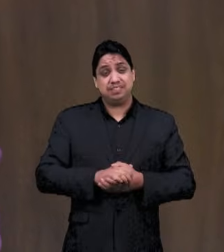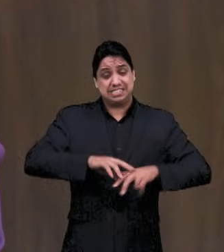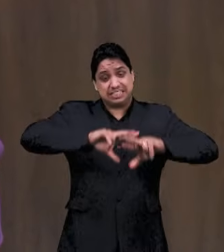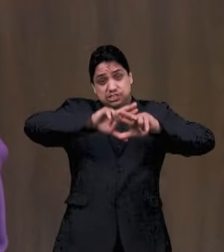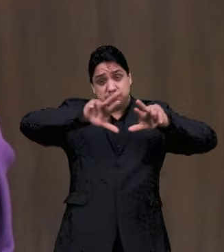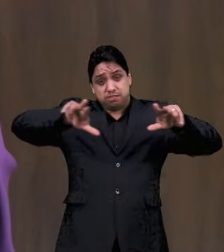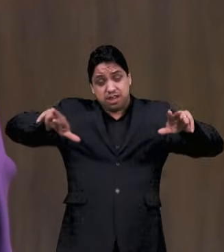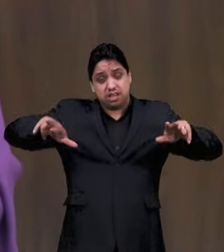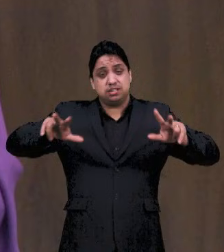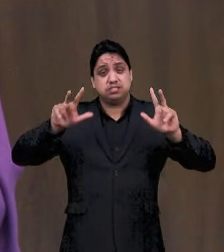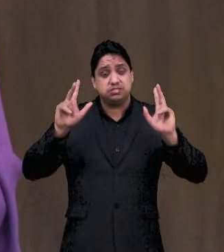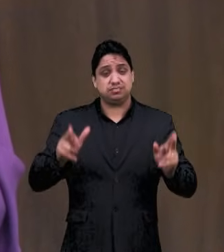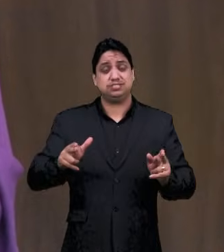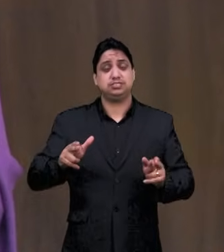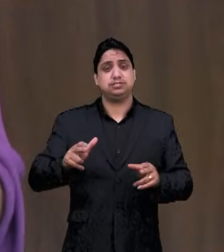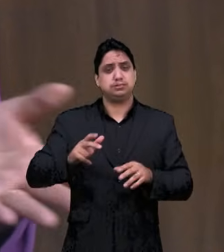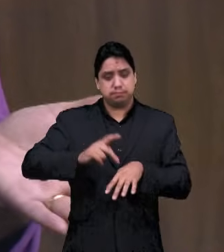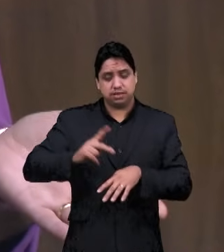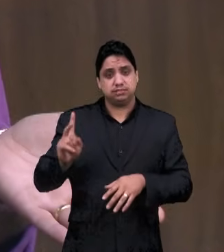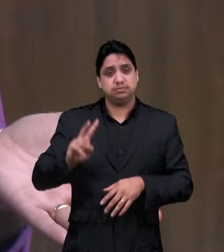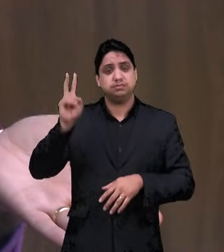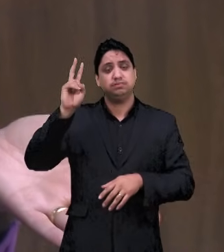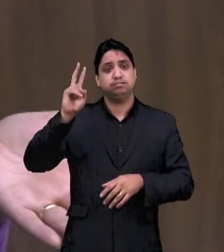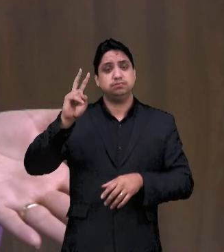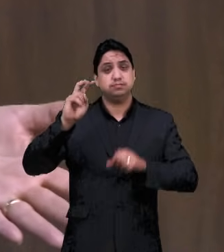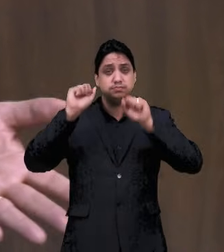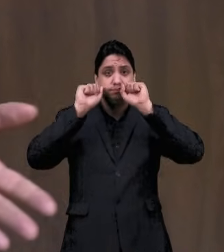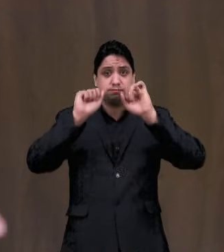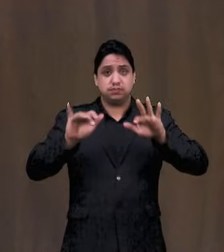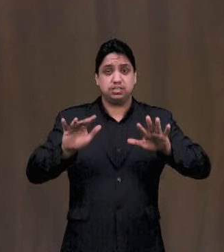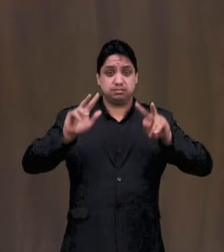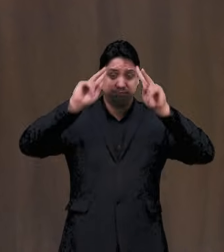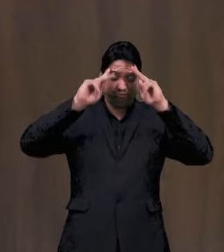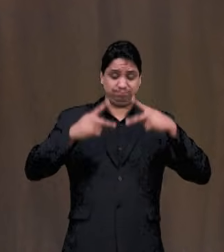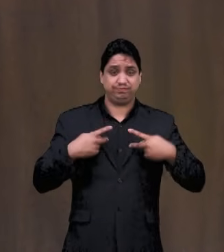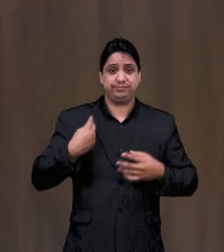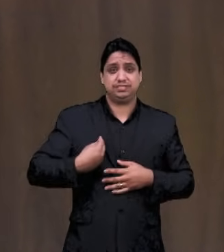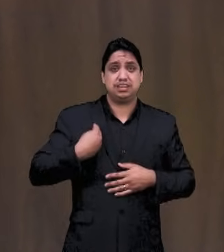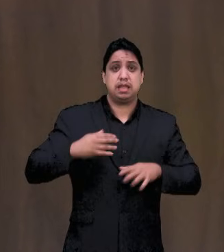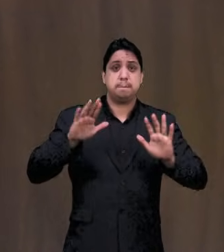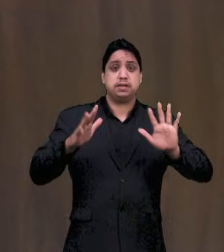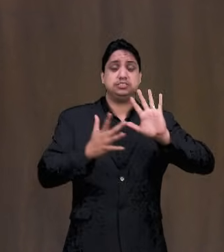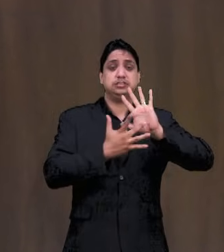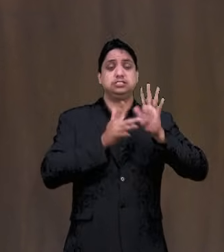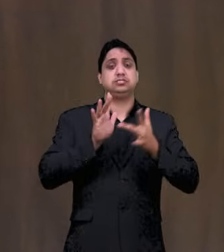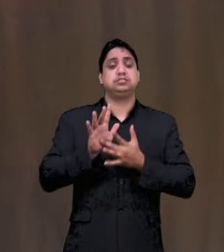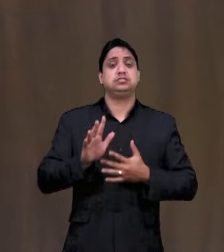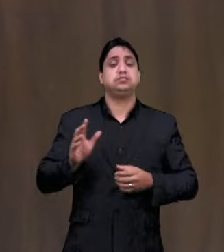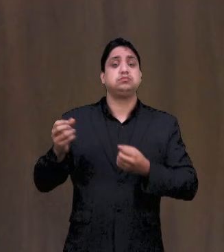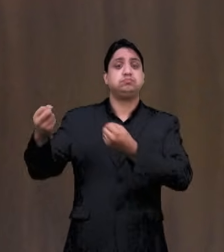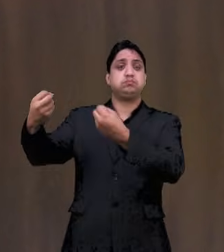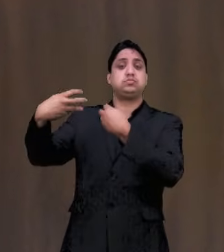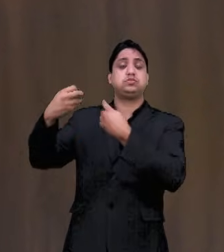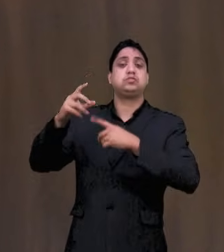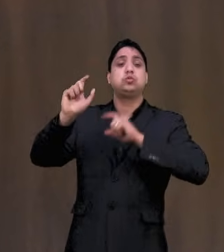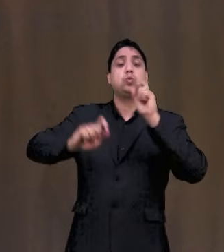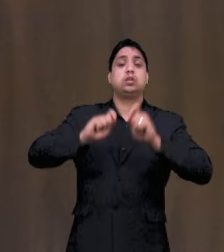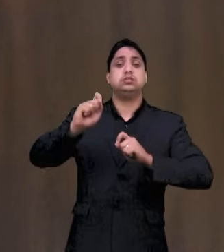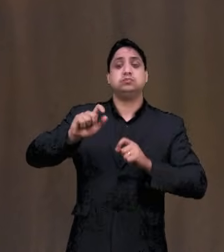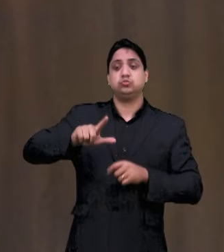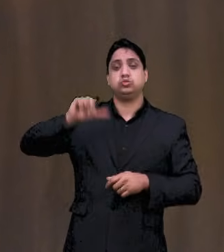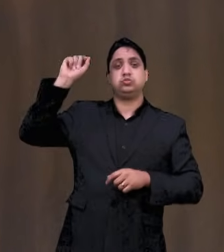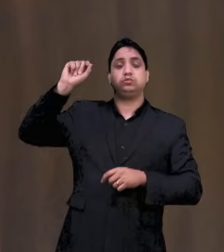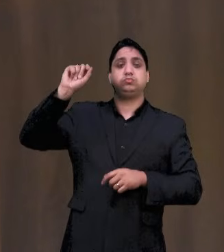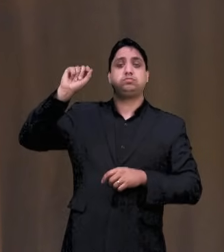Beaucoup veulent juste les bonnes perles, des bénédictions pour cette vie. Mais Jésus nous enseigne à choisir la